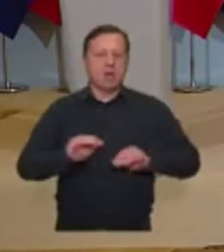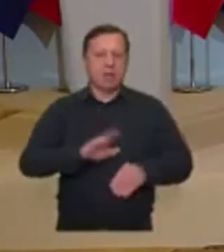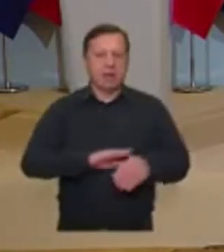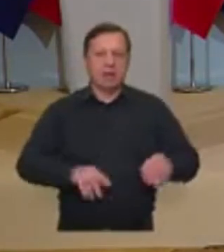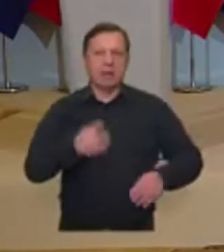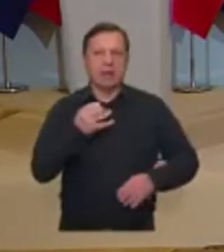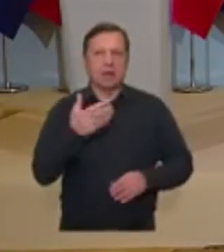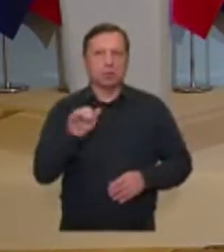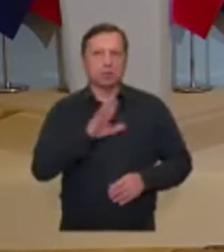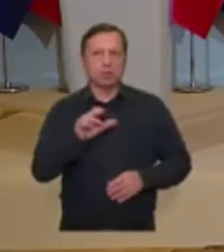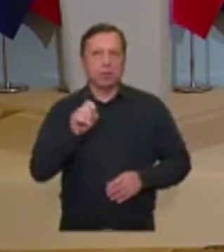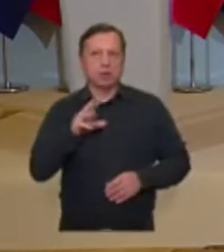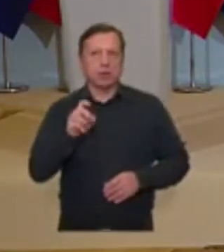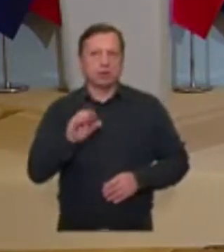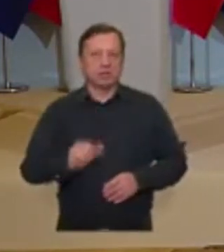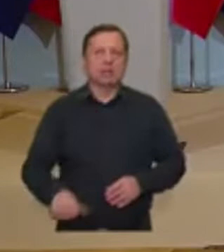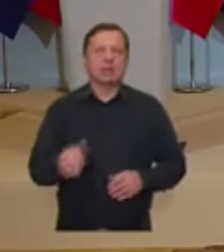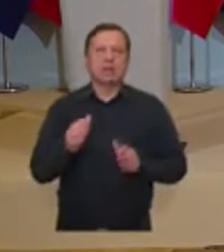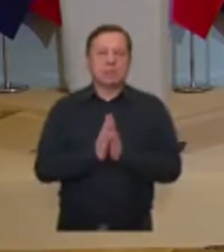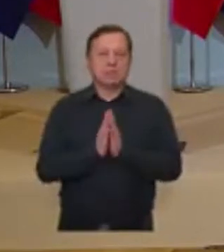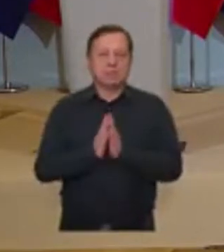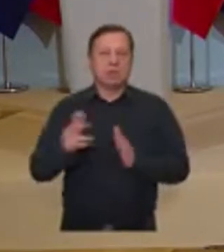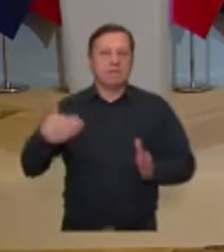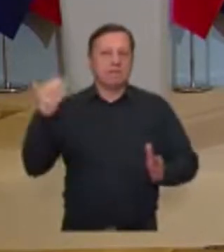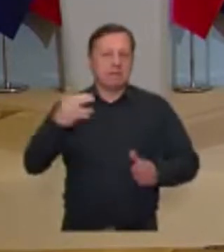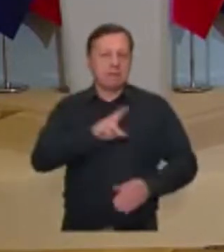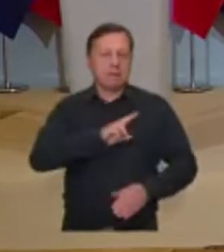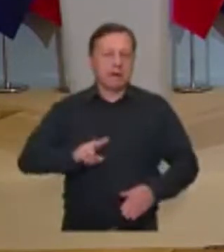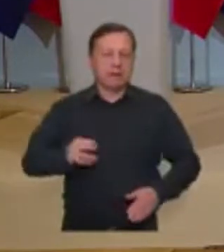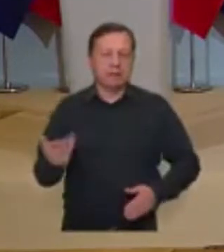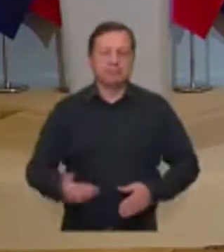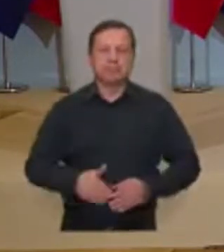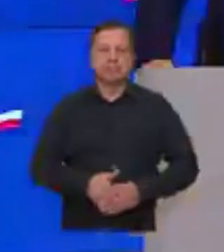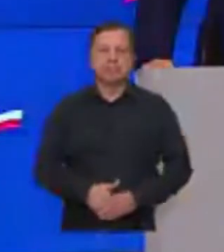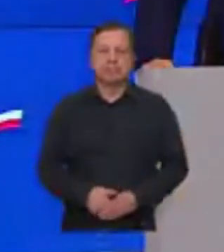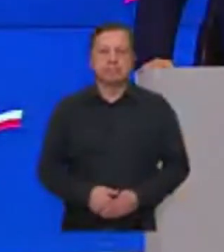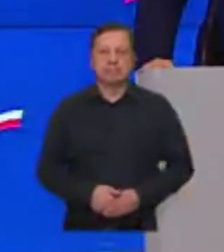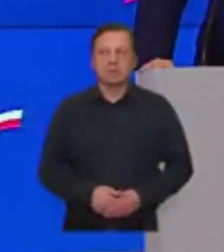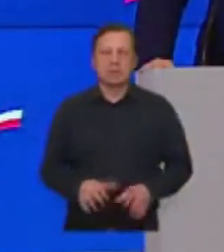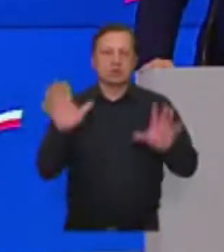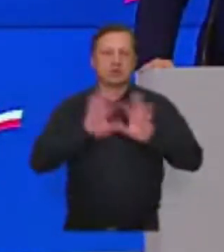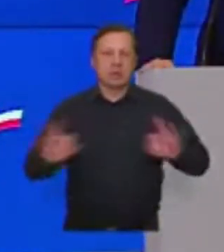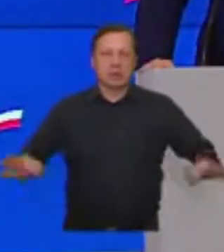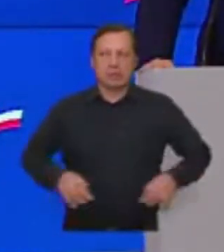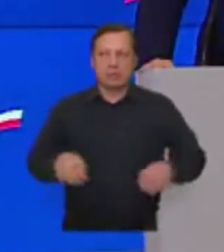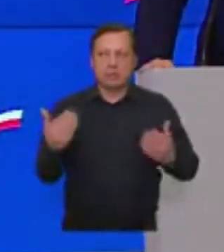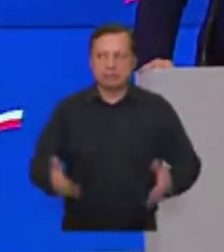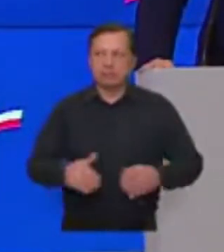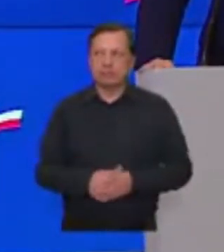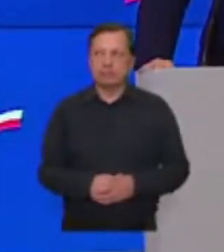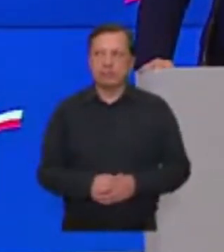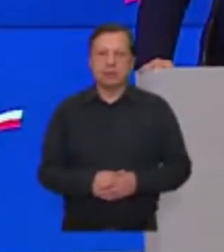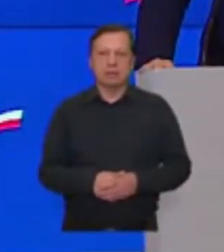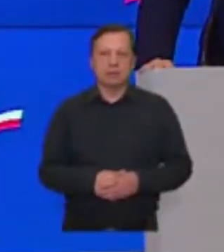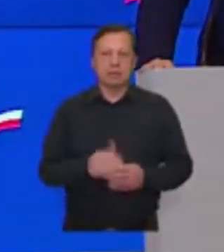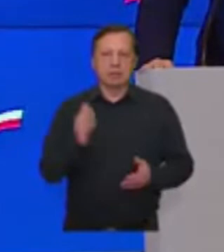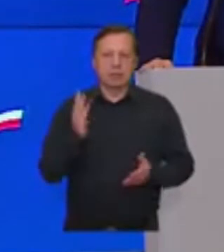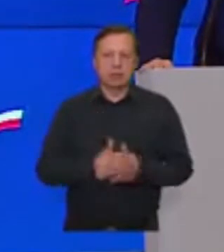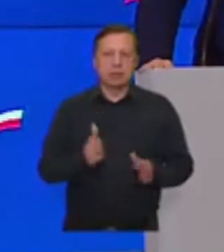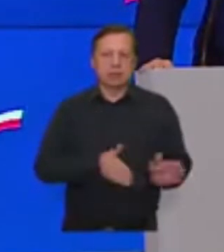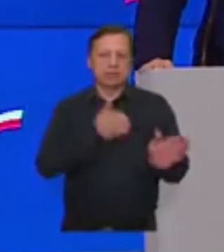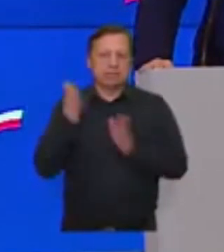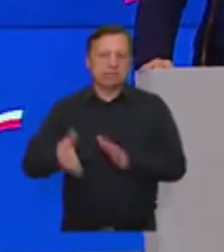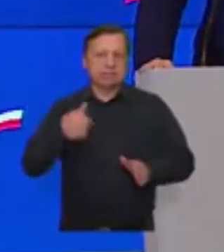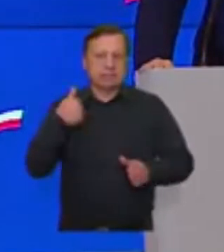Dariusza Piątkowskiego. Bardzo proszę o zabranie głosu przez pana premiera. Szanowni państwo, za nami kolejny wyczerpujący